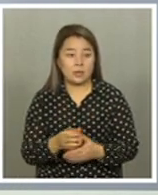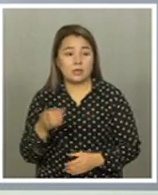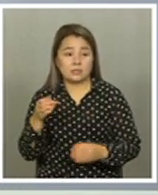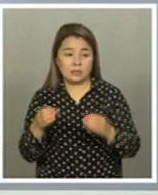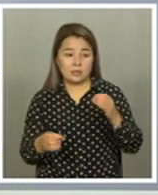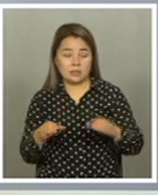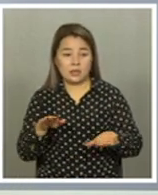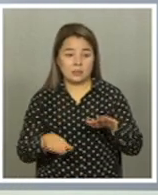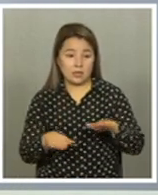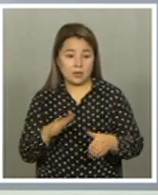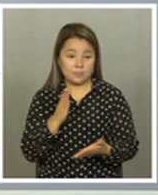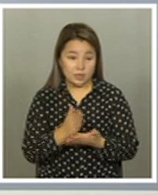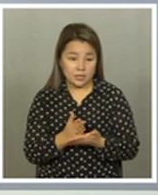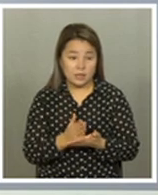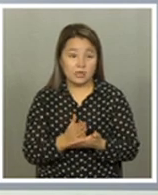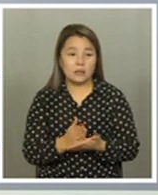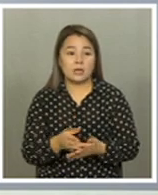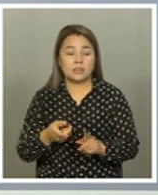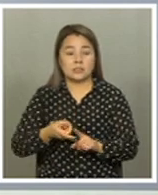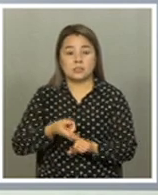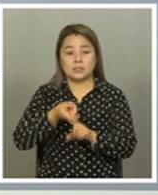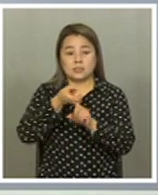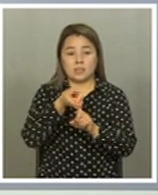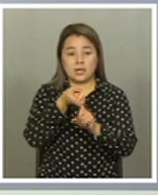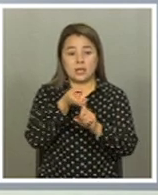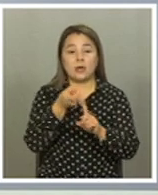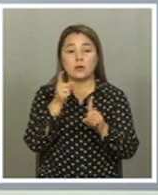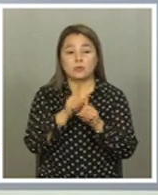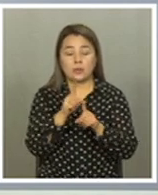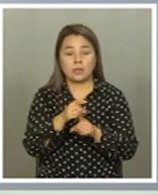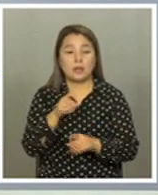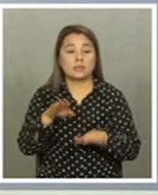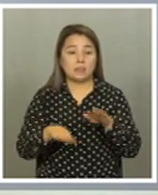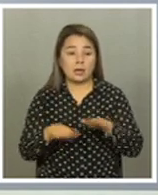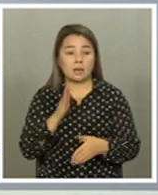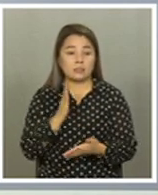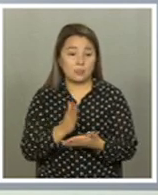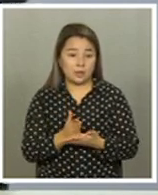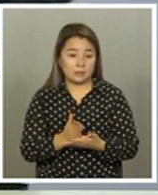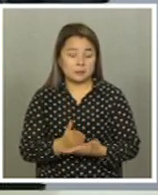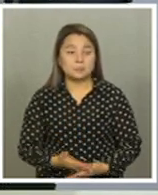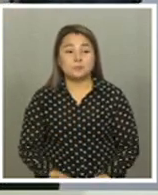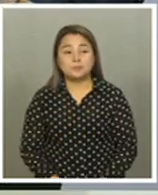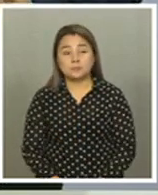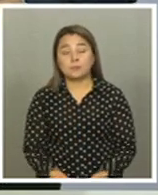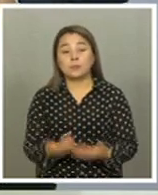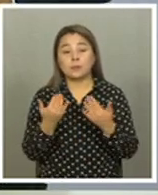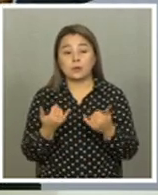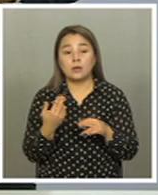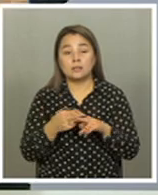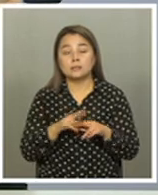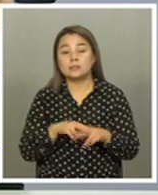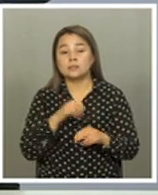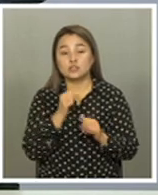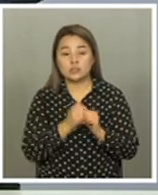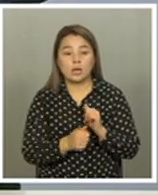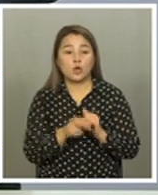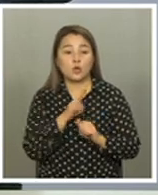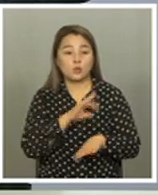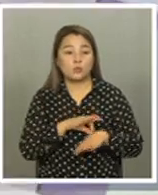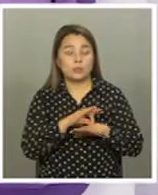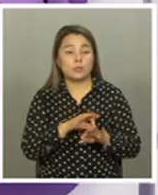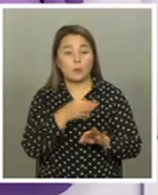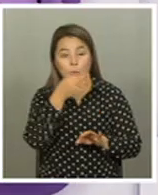және серіппелі таразы. Міне, бұл серіппелі таразы. Қазір осылармен жеке-жеке жұмыс жасап көретін